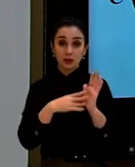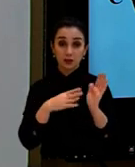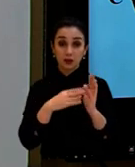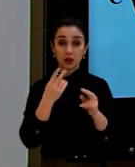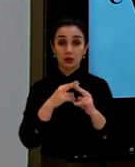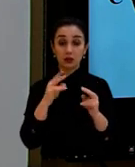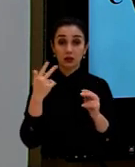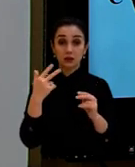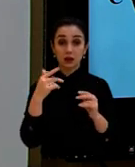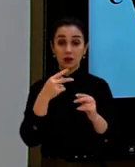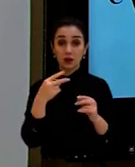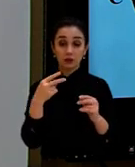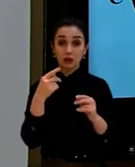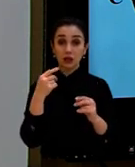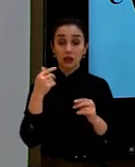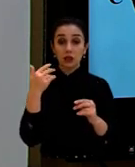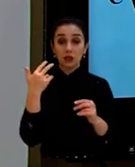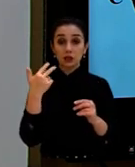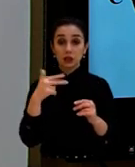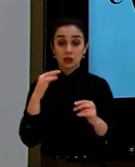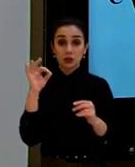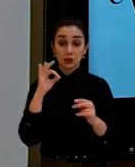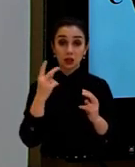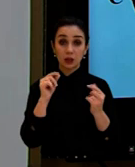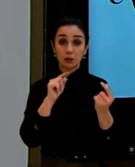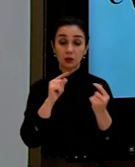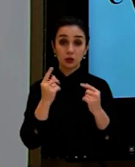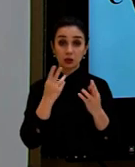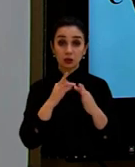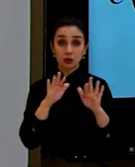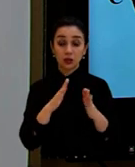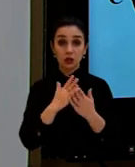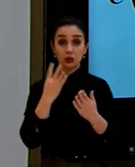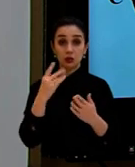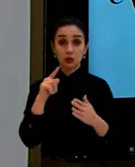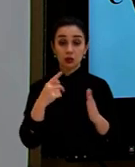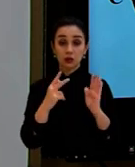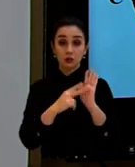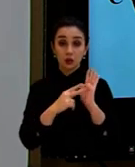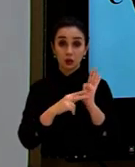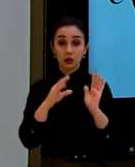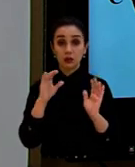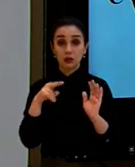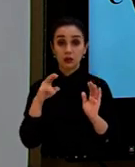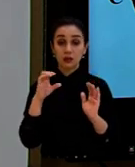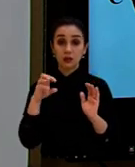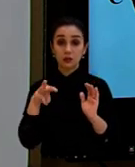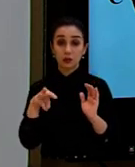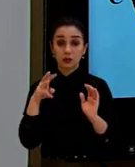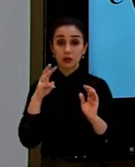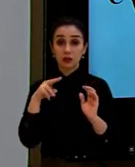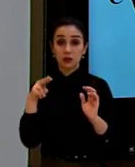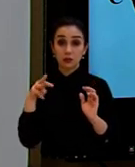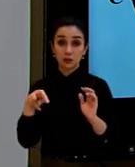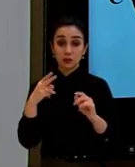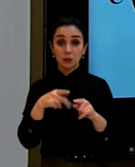равен 30 градусов, а противолежащая ему сторона равна 4,8 дециметров.